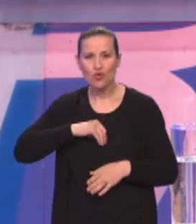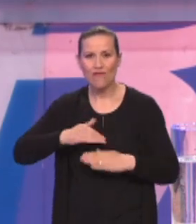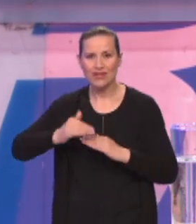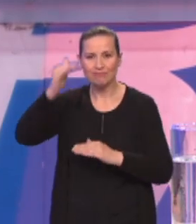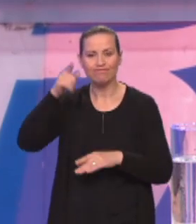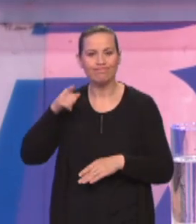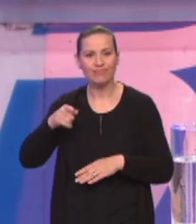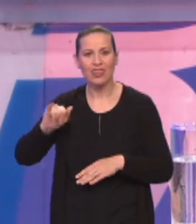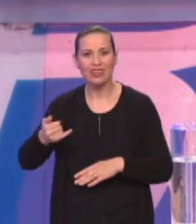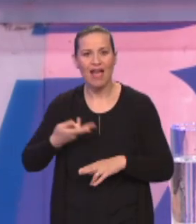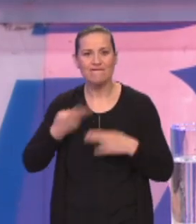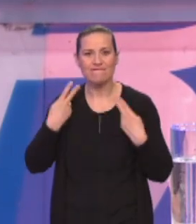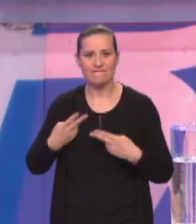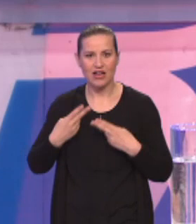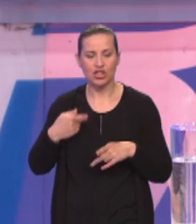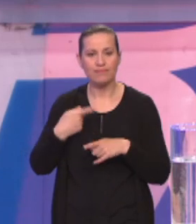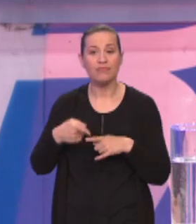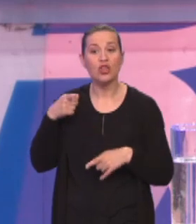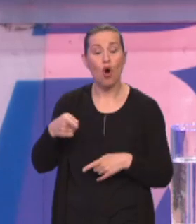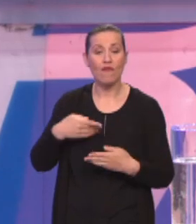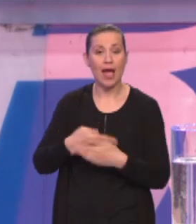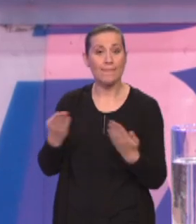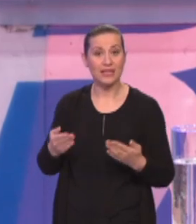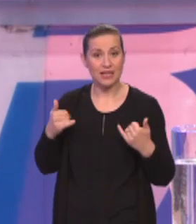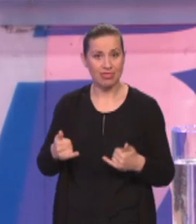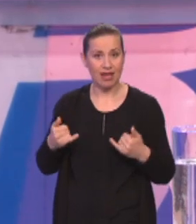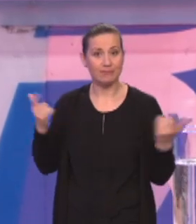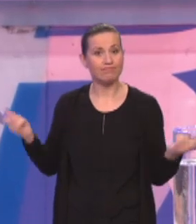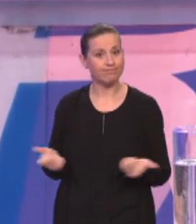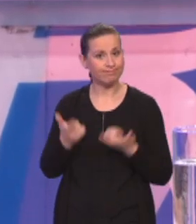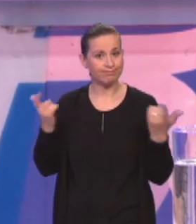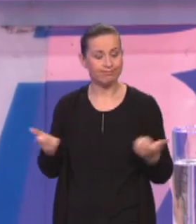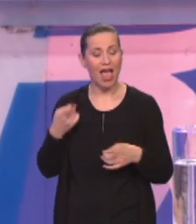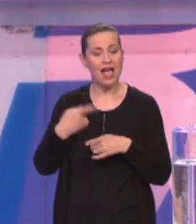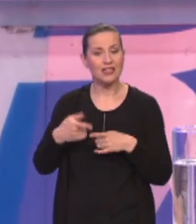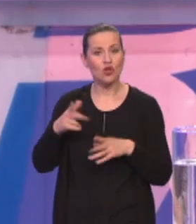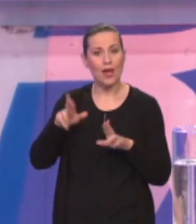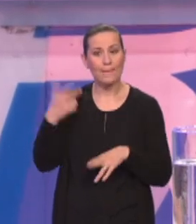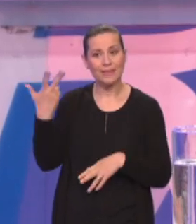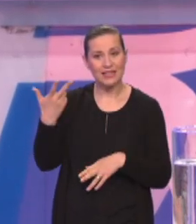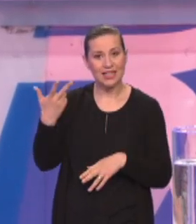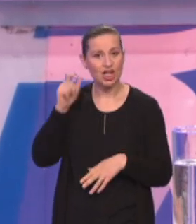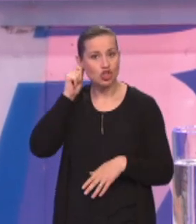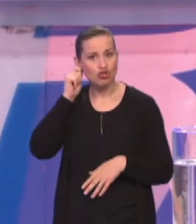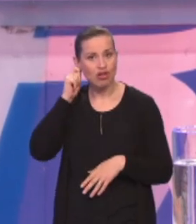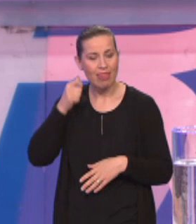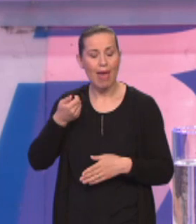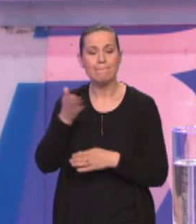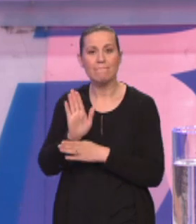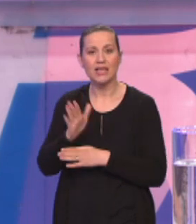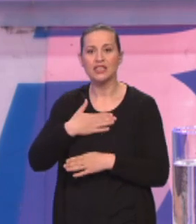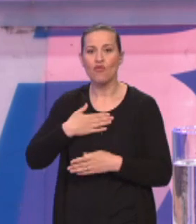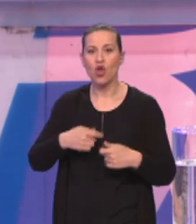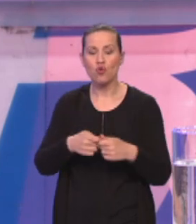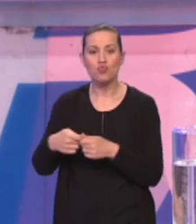danas također na neki način ova emisija je iznimno svečana, jer imam tri žene, predstavnice svojih udruga